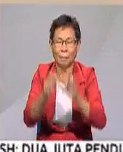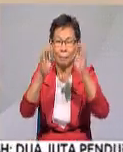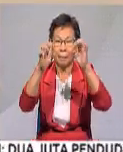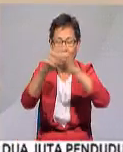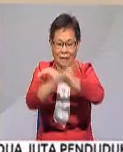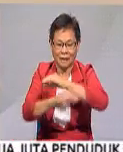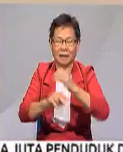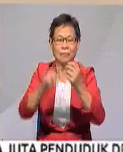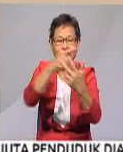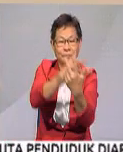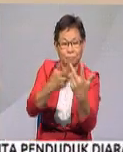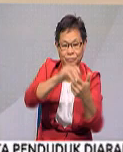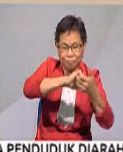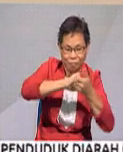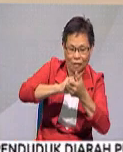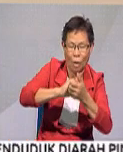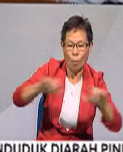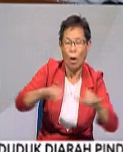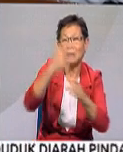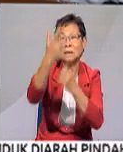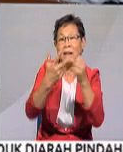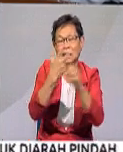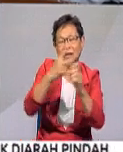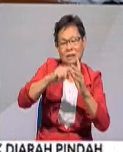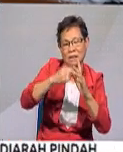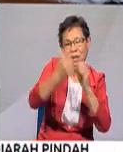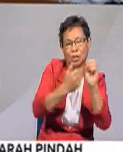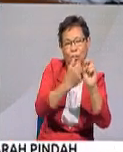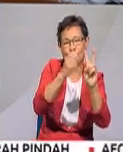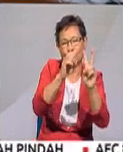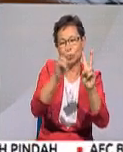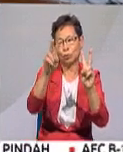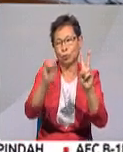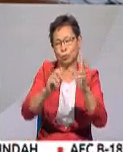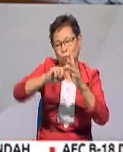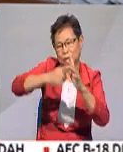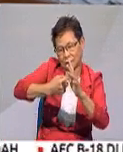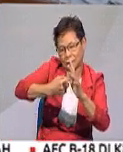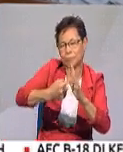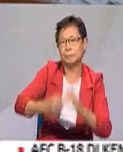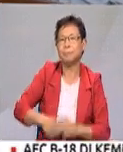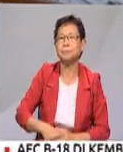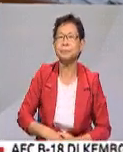akan dijalankan selama 3 tahun bermula tahun depan.